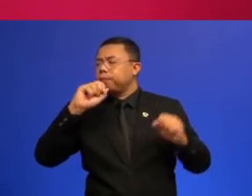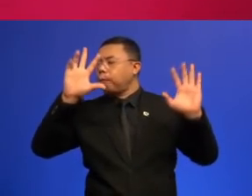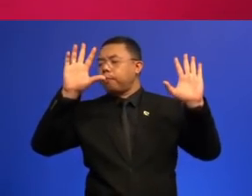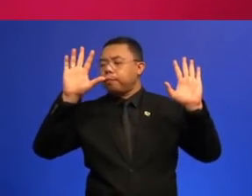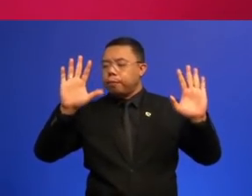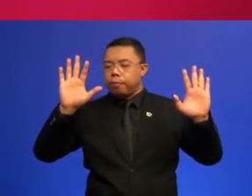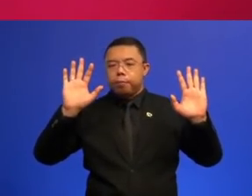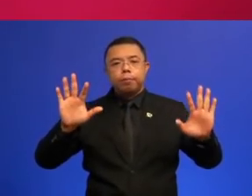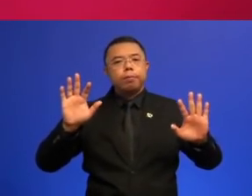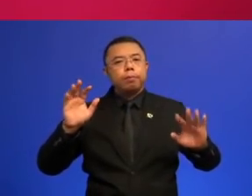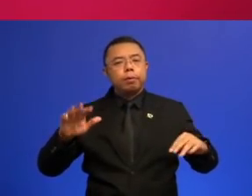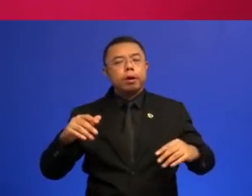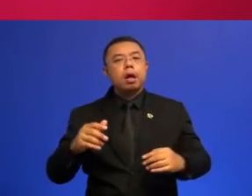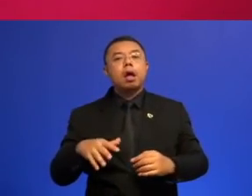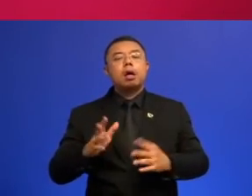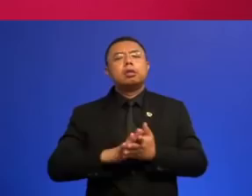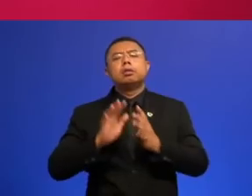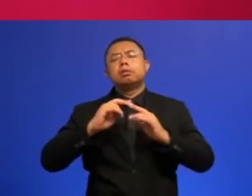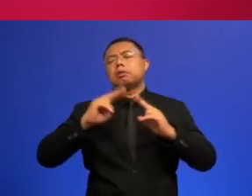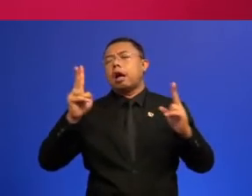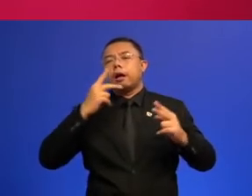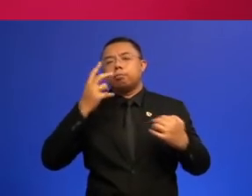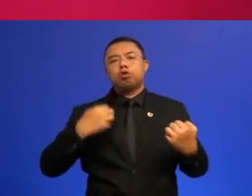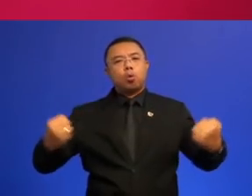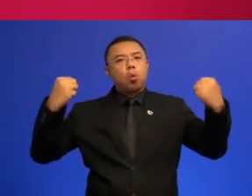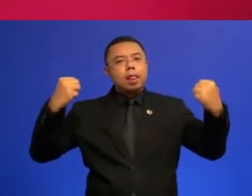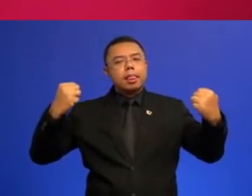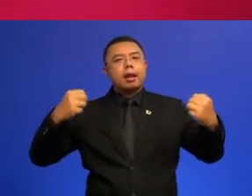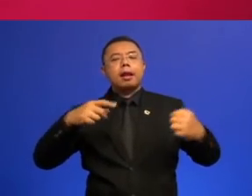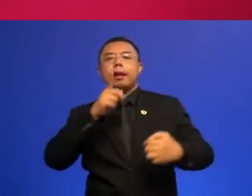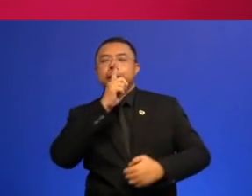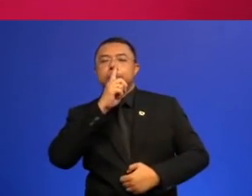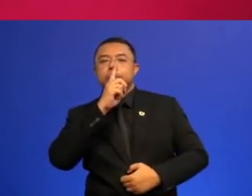biasa, saudaraku. Power of silence.